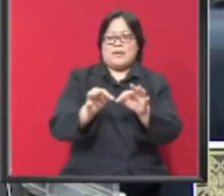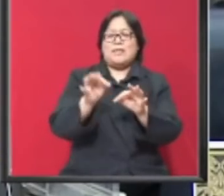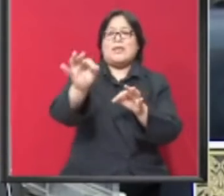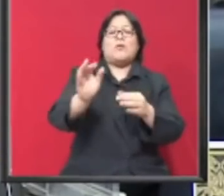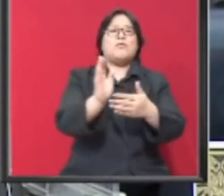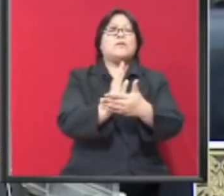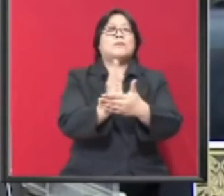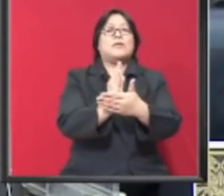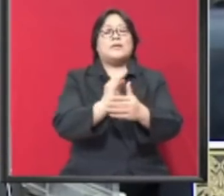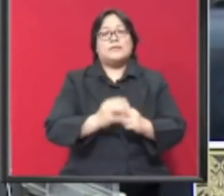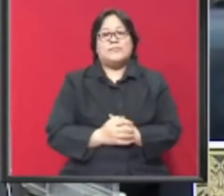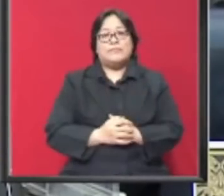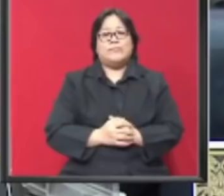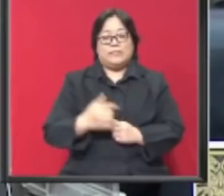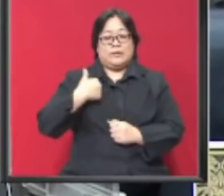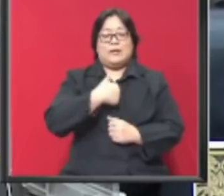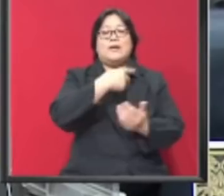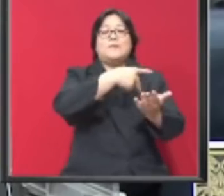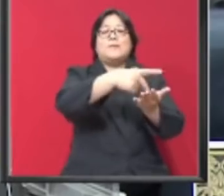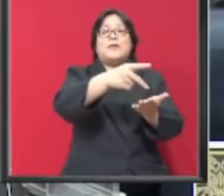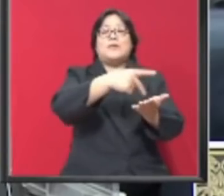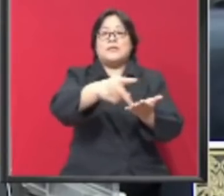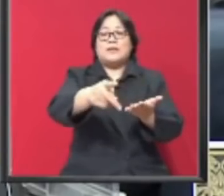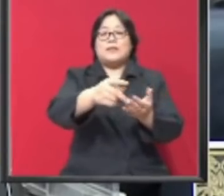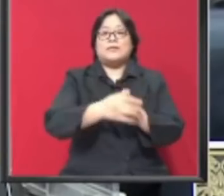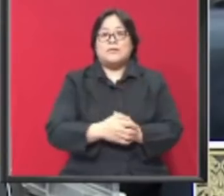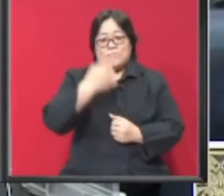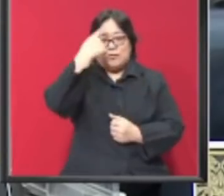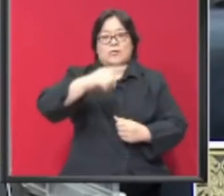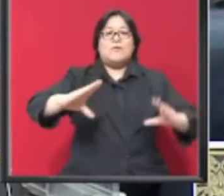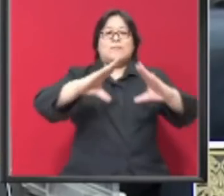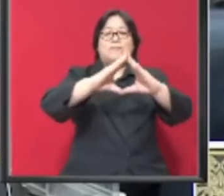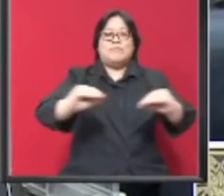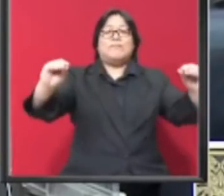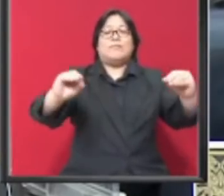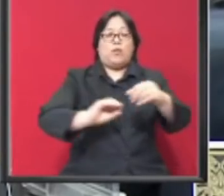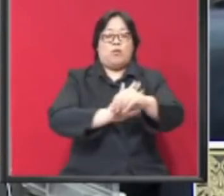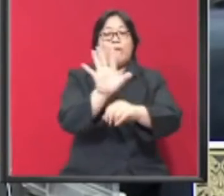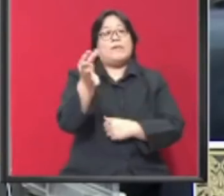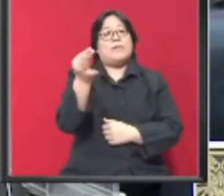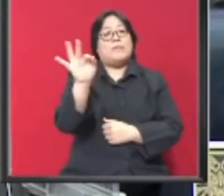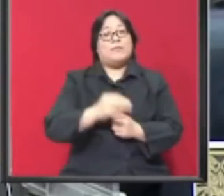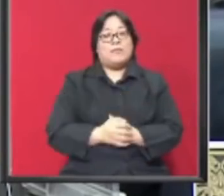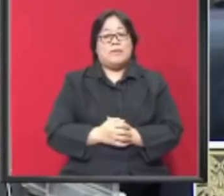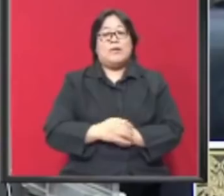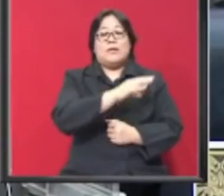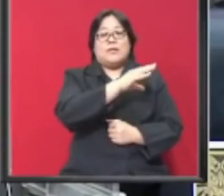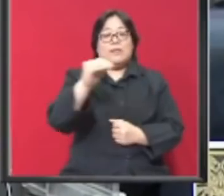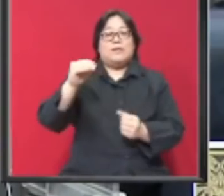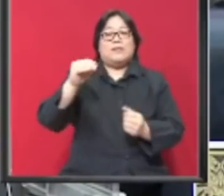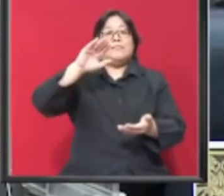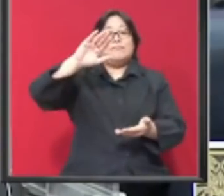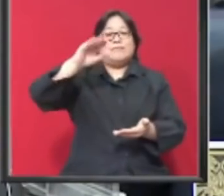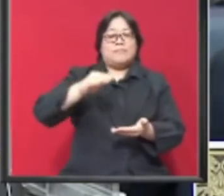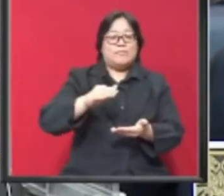sementara kita belanja untuk lawan komitmen belas dan kemerosotan